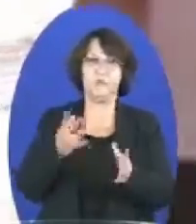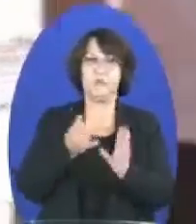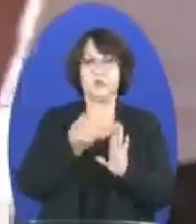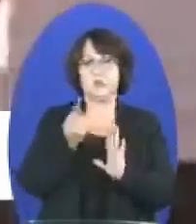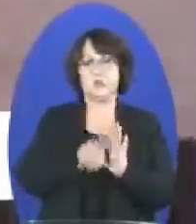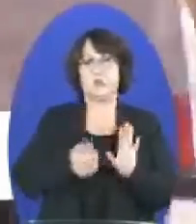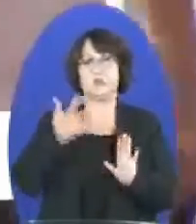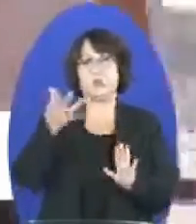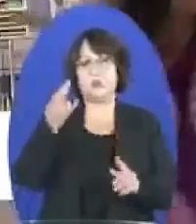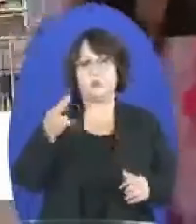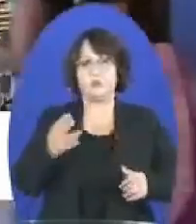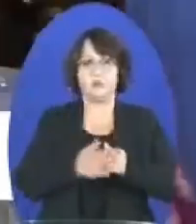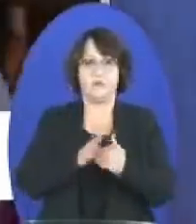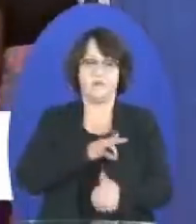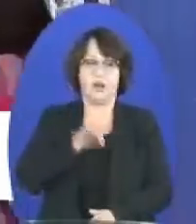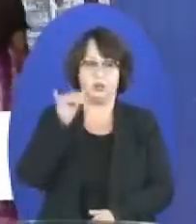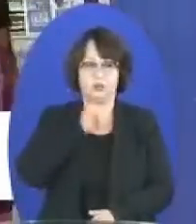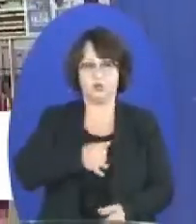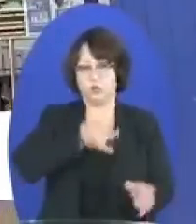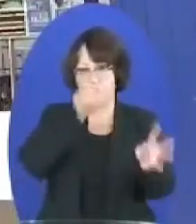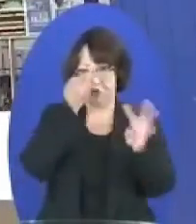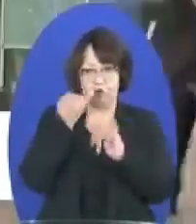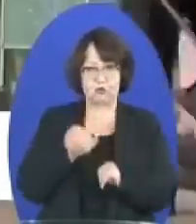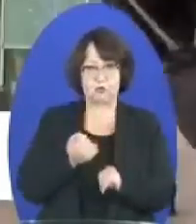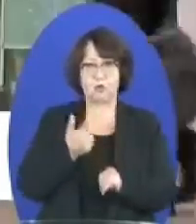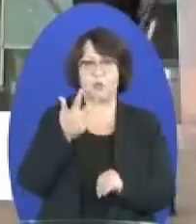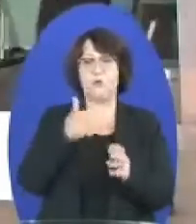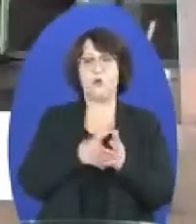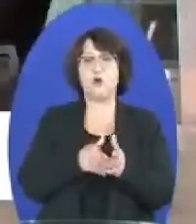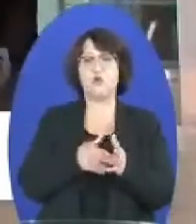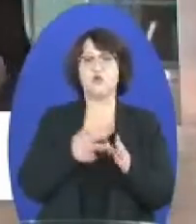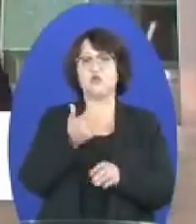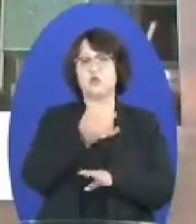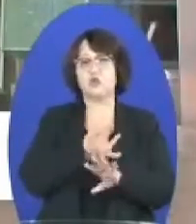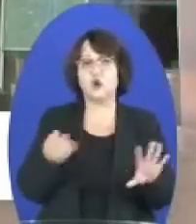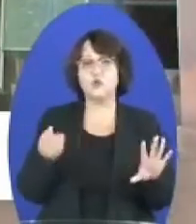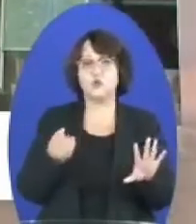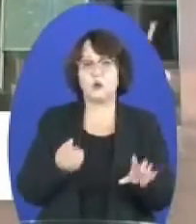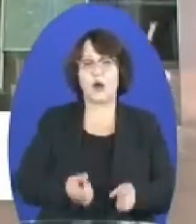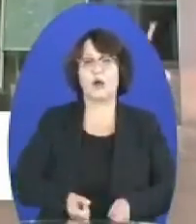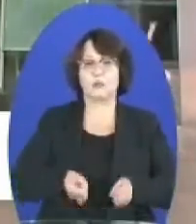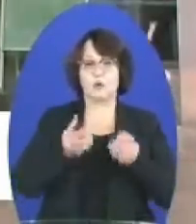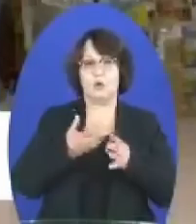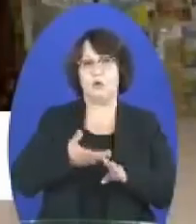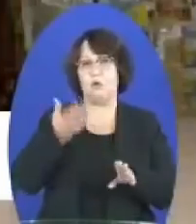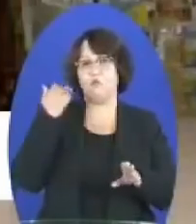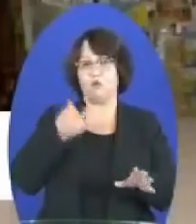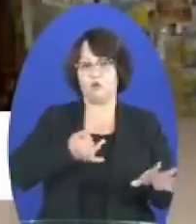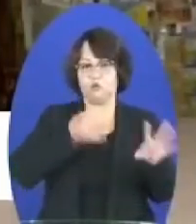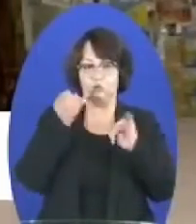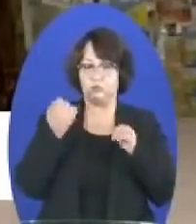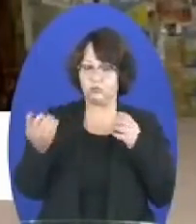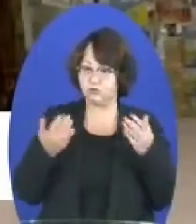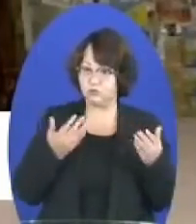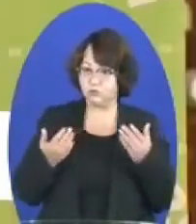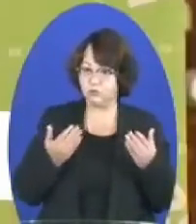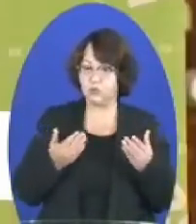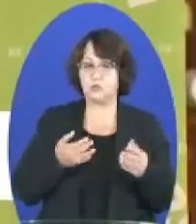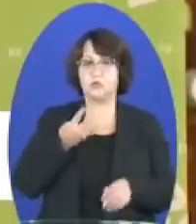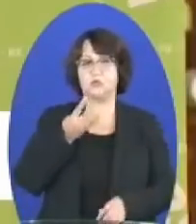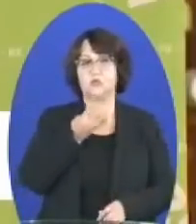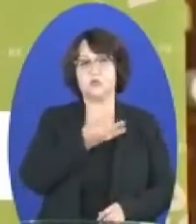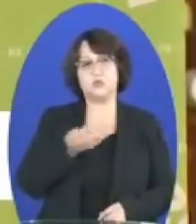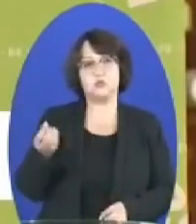сарын 5-ныг хүртэл Франц улсад 7 хоногт 3700 гаруй тохиолдол бүртгэгдсэн нь өмнөх 7 хоногтойгоо харьцуулахад